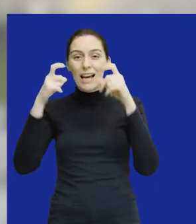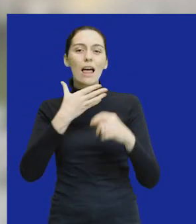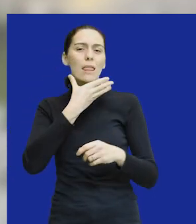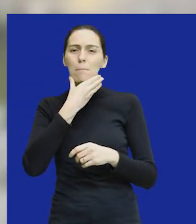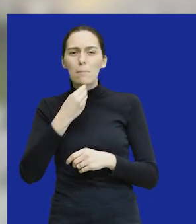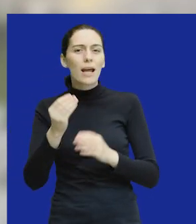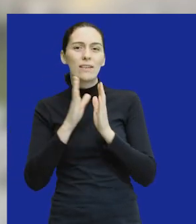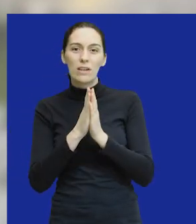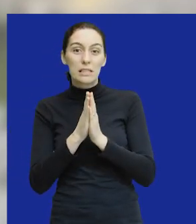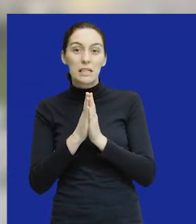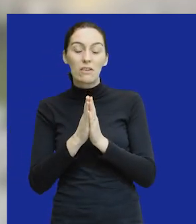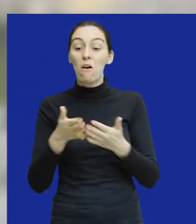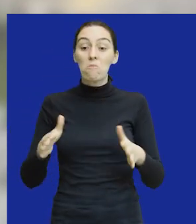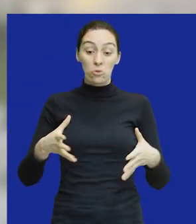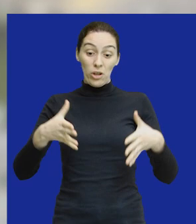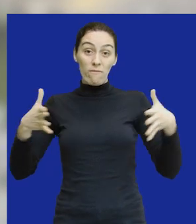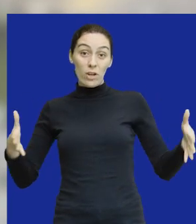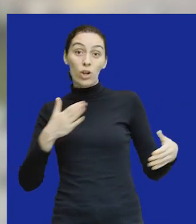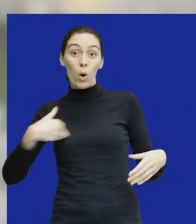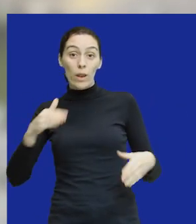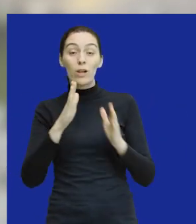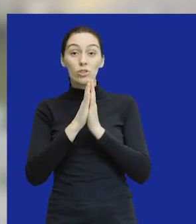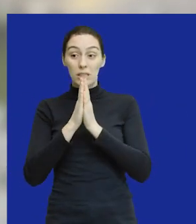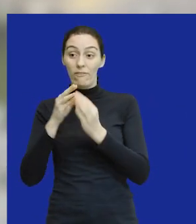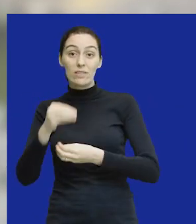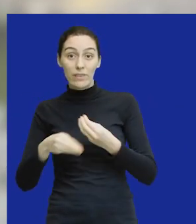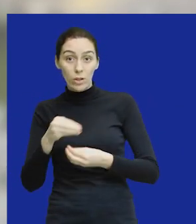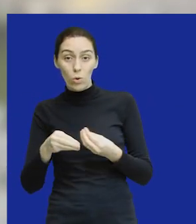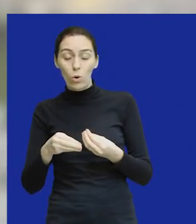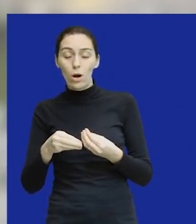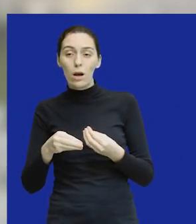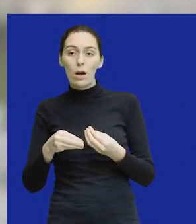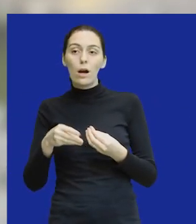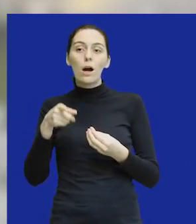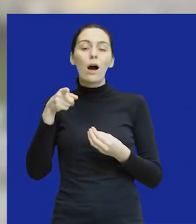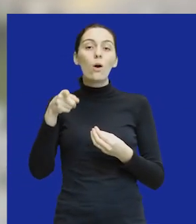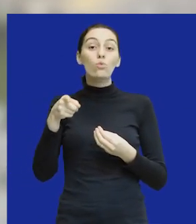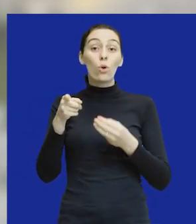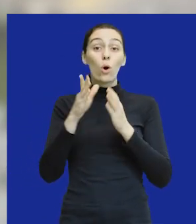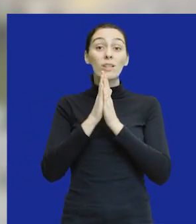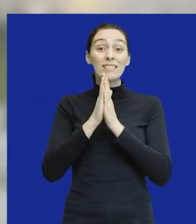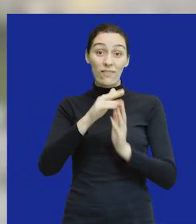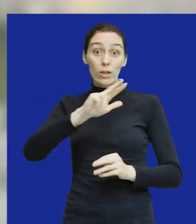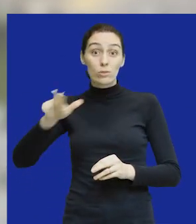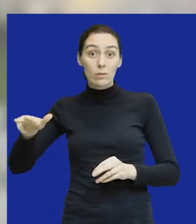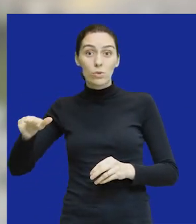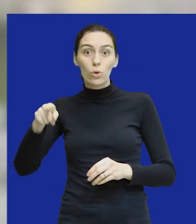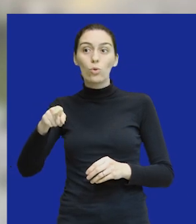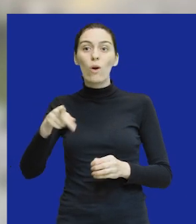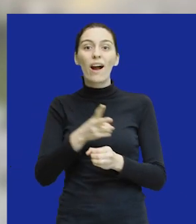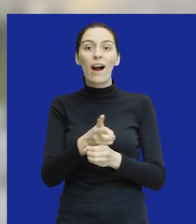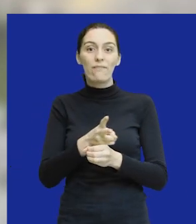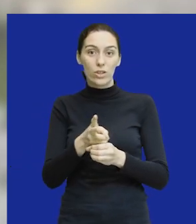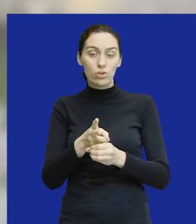predivne crkve koja je možda čak i veća od naše bazilike Svetog Antuna. U njoj se nalazi